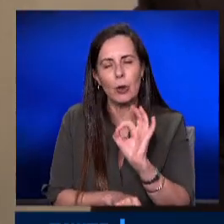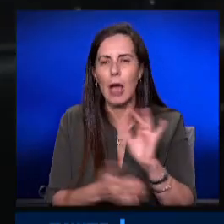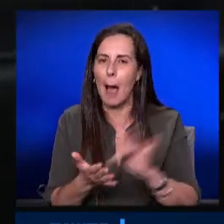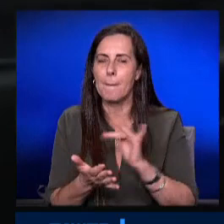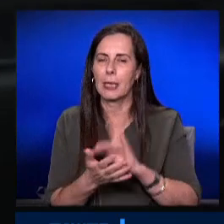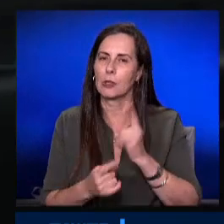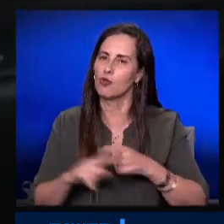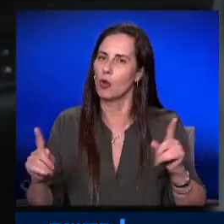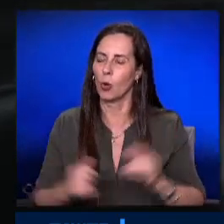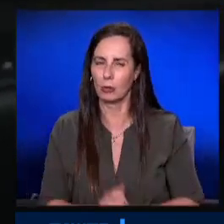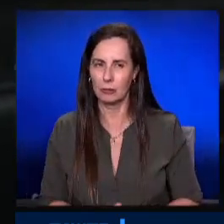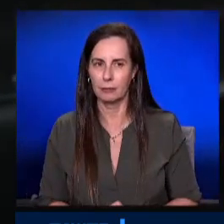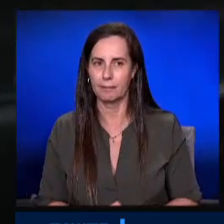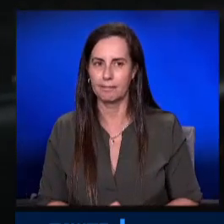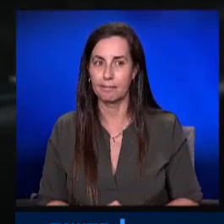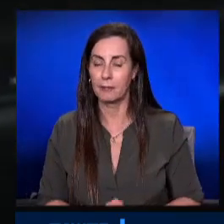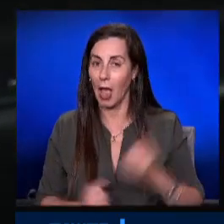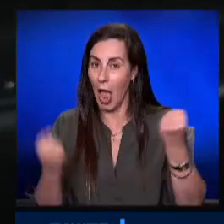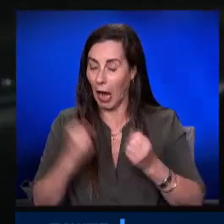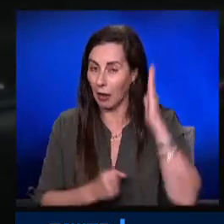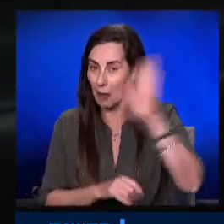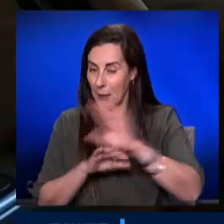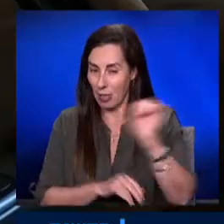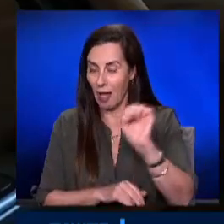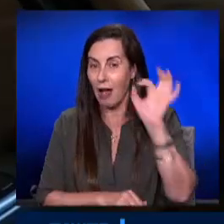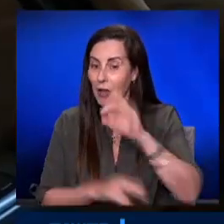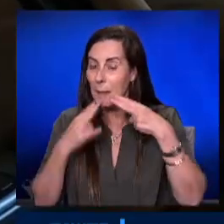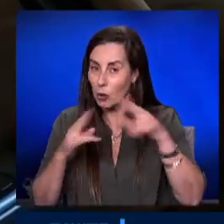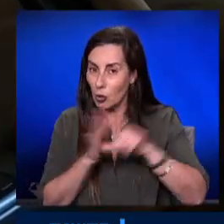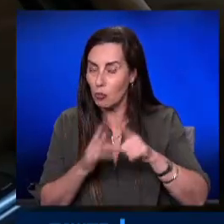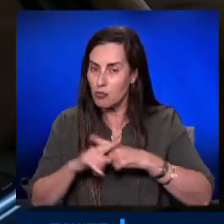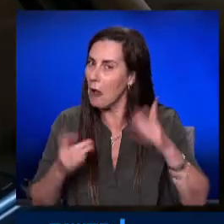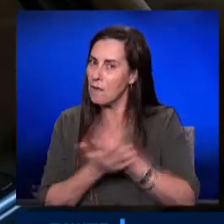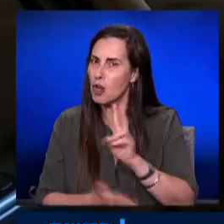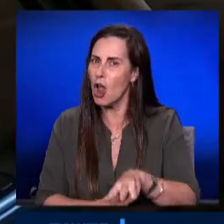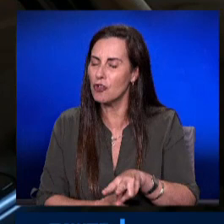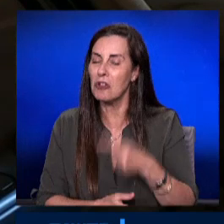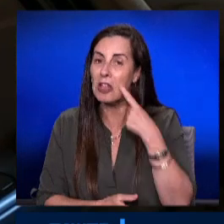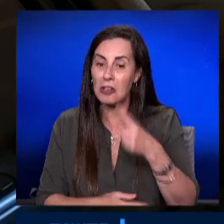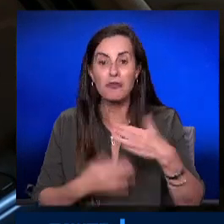כזאת או אחרת. חזון הרכב האוטונומי עדיין מתגבש, אבל פתרונות טכנולוגיים אחרים כבר כאן, ונראה